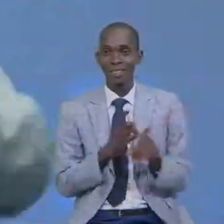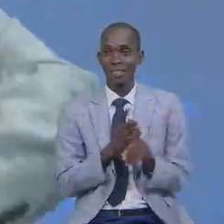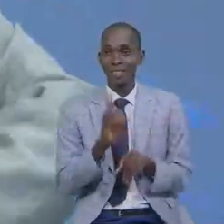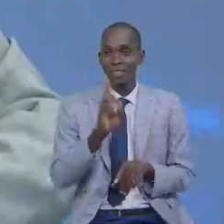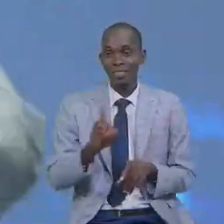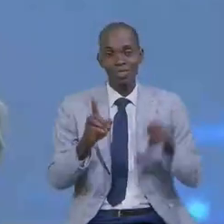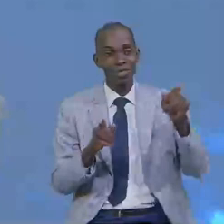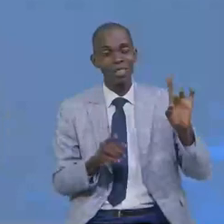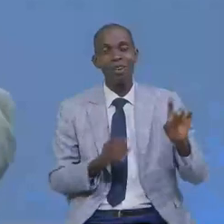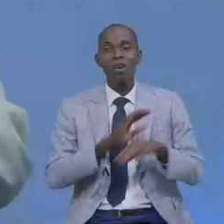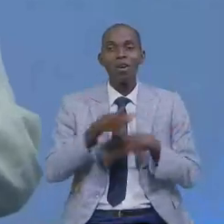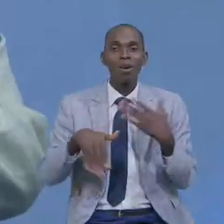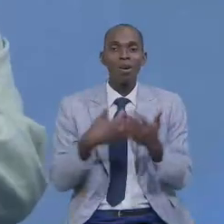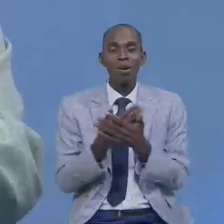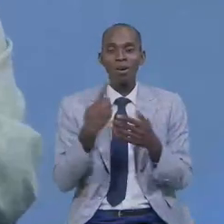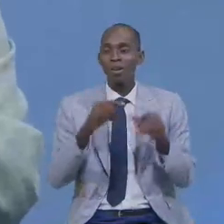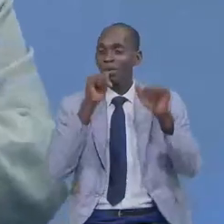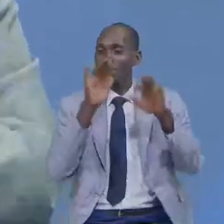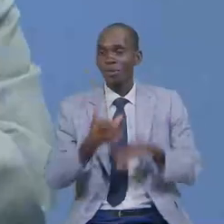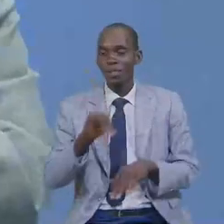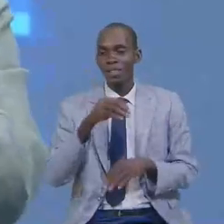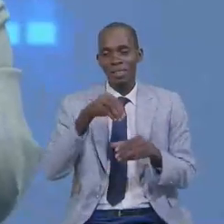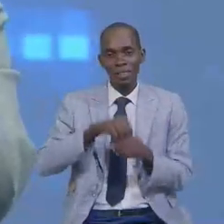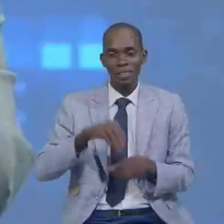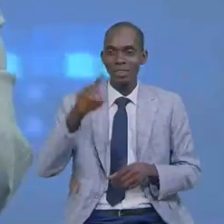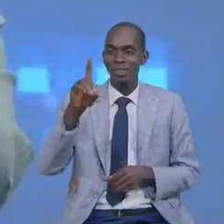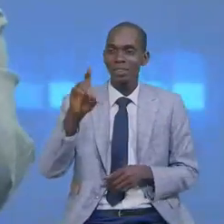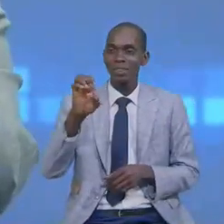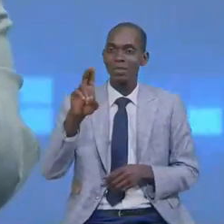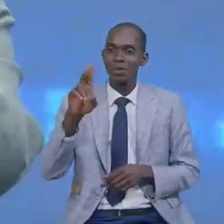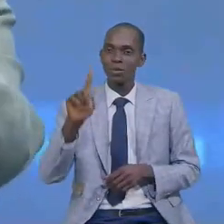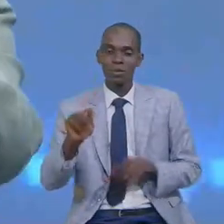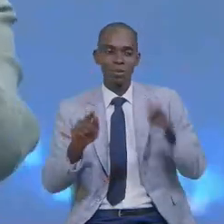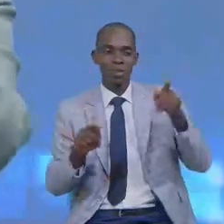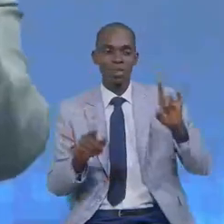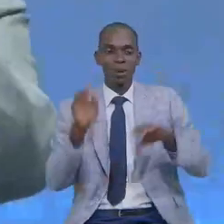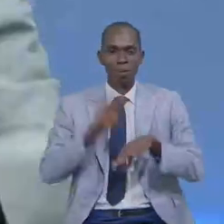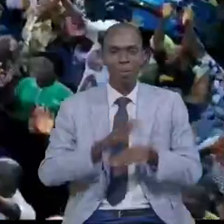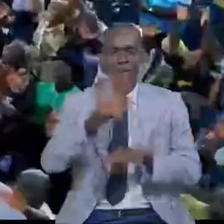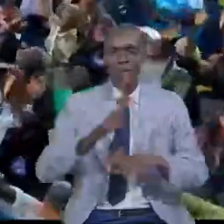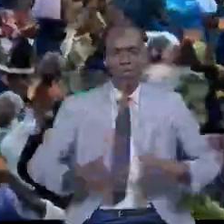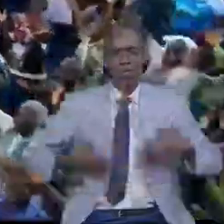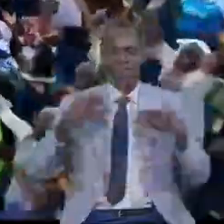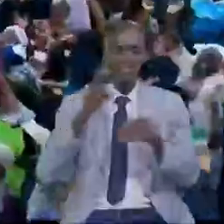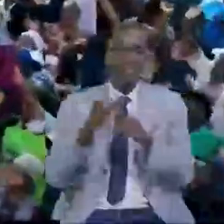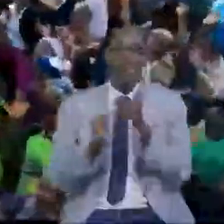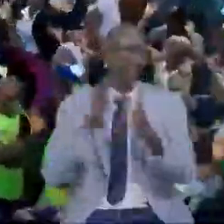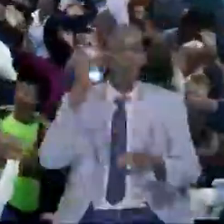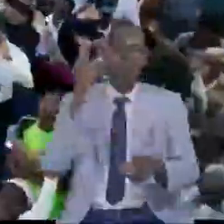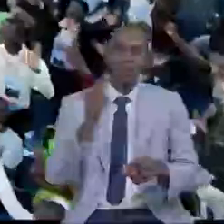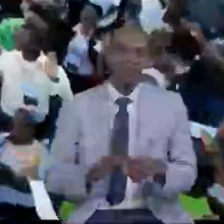toutes les bénédictions de Deutéronome 28 sont sur votre vie au nom de